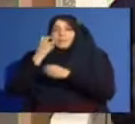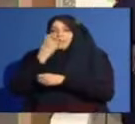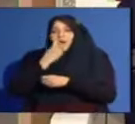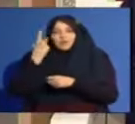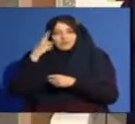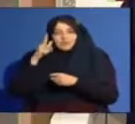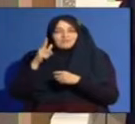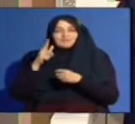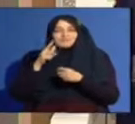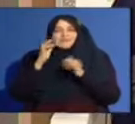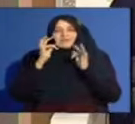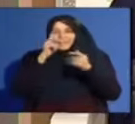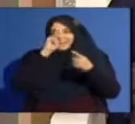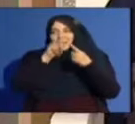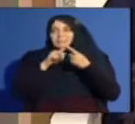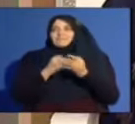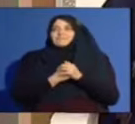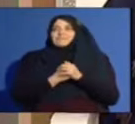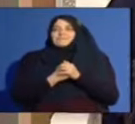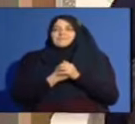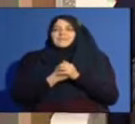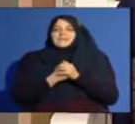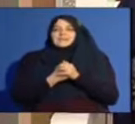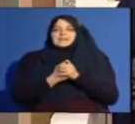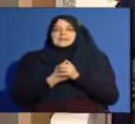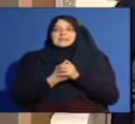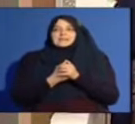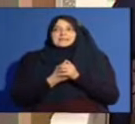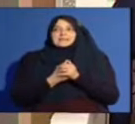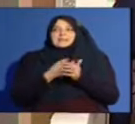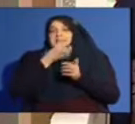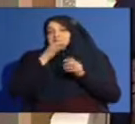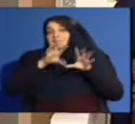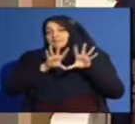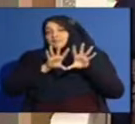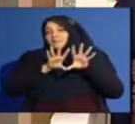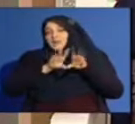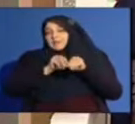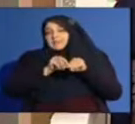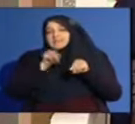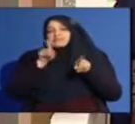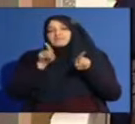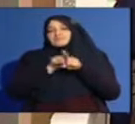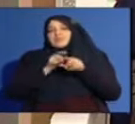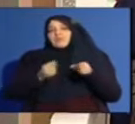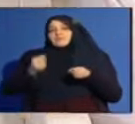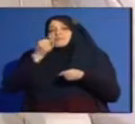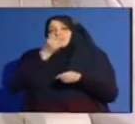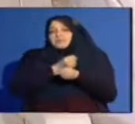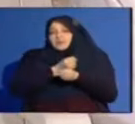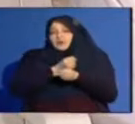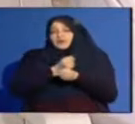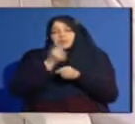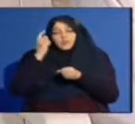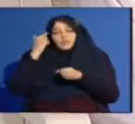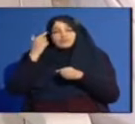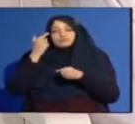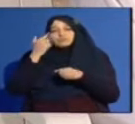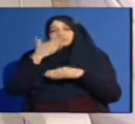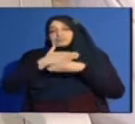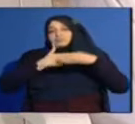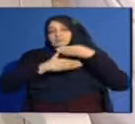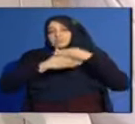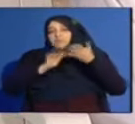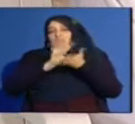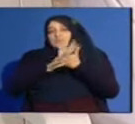المجتمعات الغربية. دكتور سعيد، الأسرة تعتبر اللبنة الأولى في بناء المجتمع،